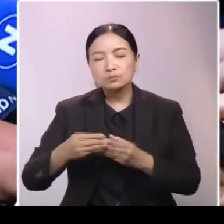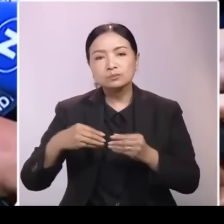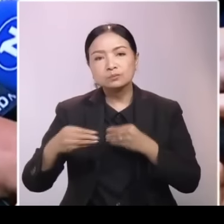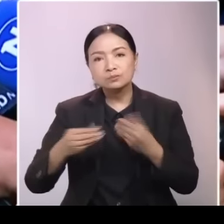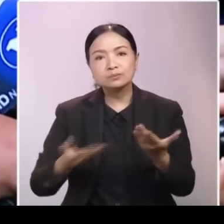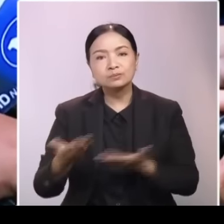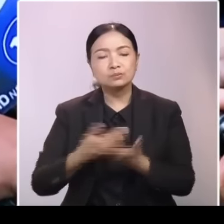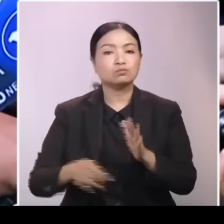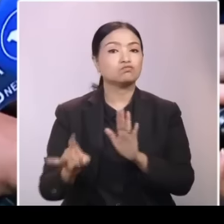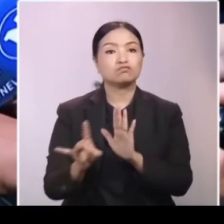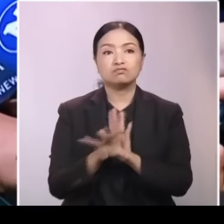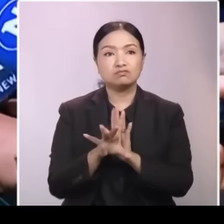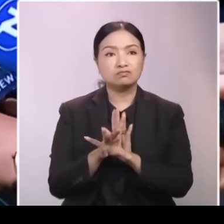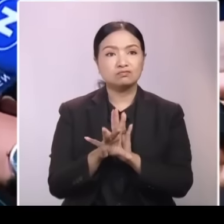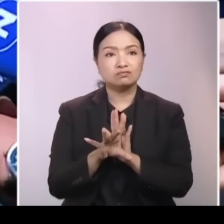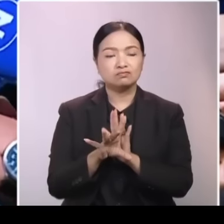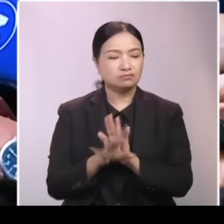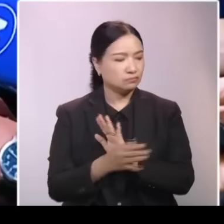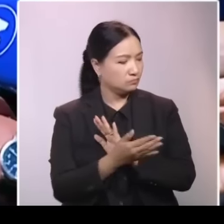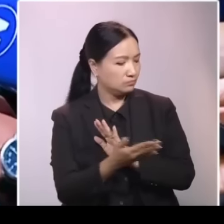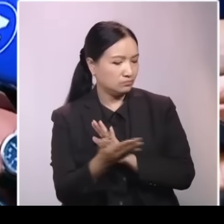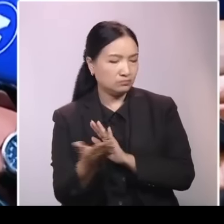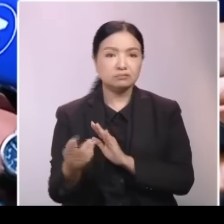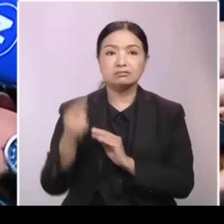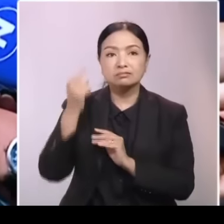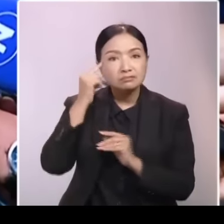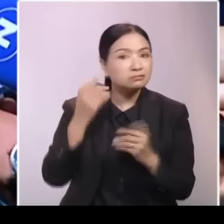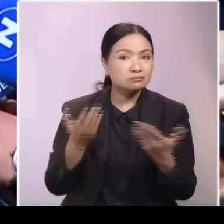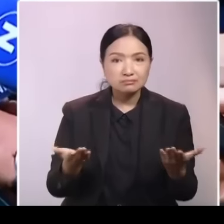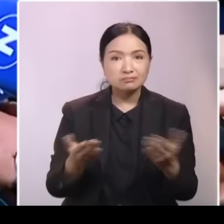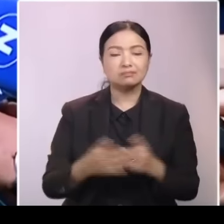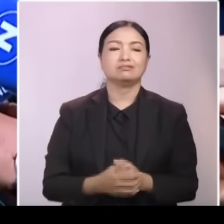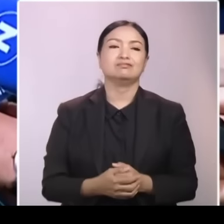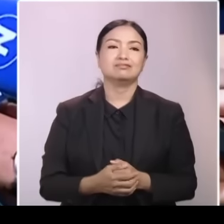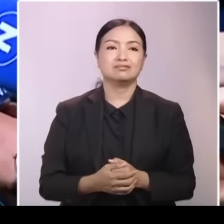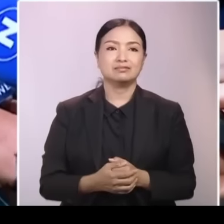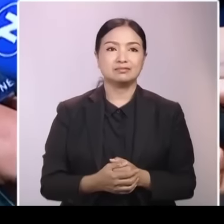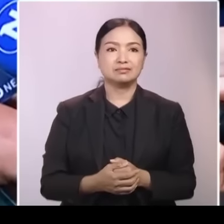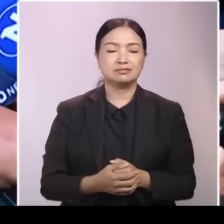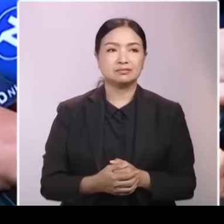ว่าสุดท้ายเนี่ยแต่ละฝ่ายจะมีความคิดเห็นอย่างไร